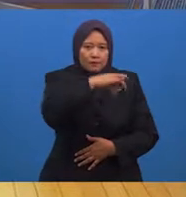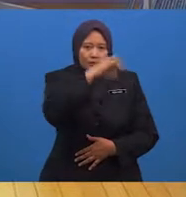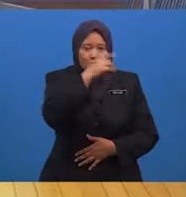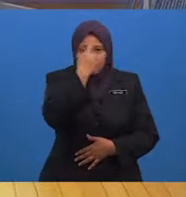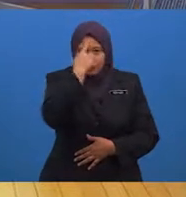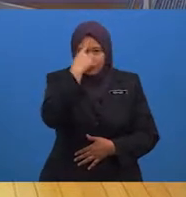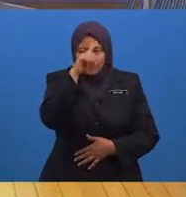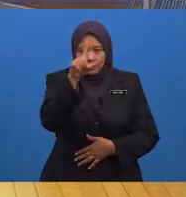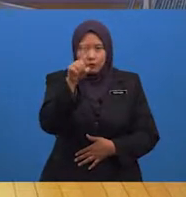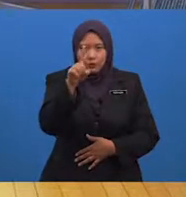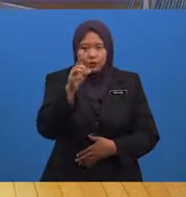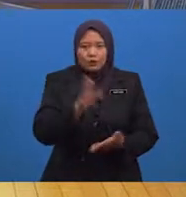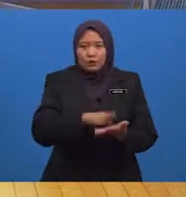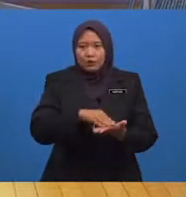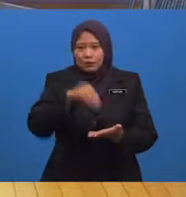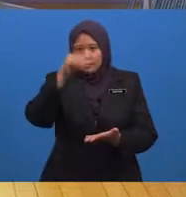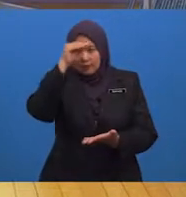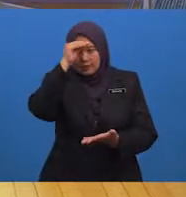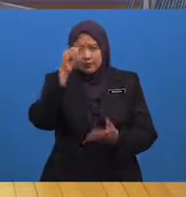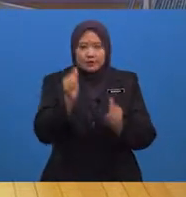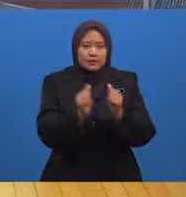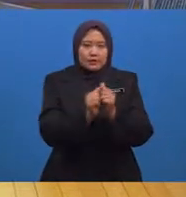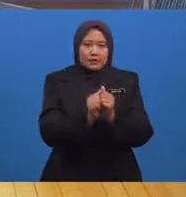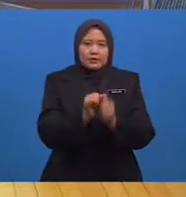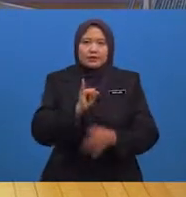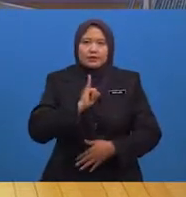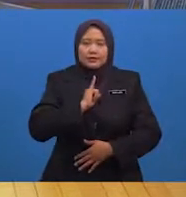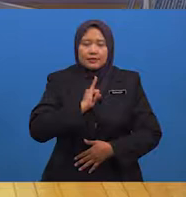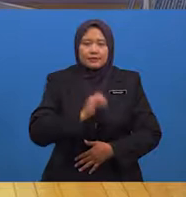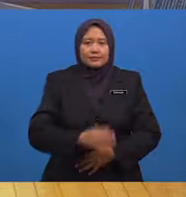untuk mengulang kaji bersama-sama cikgu.